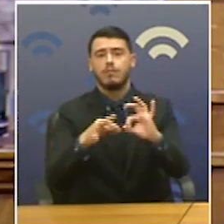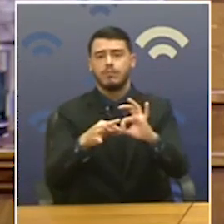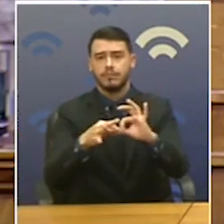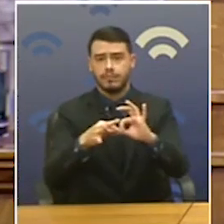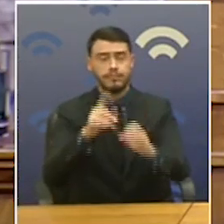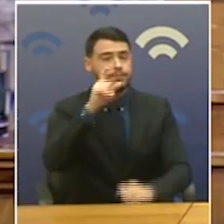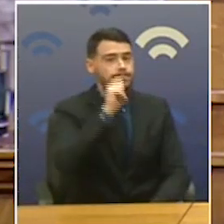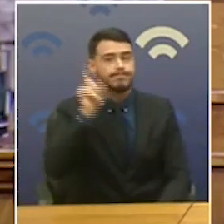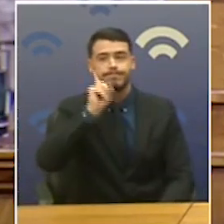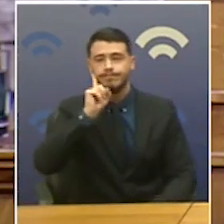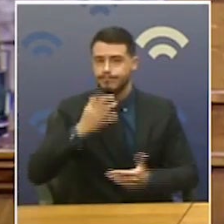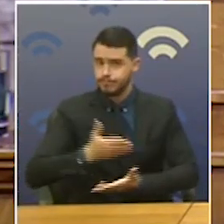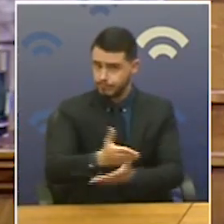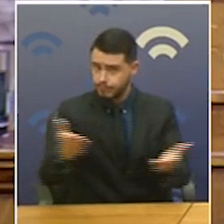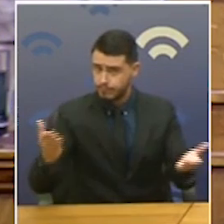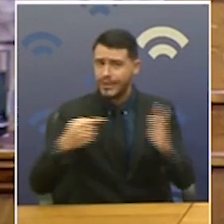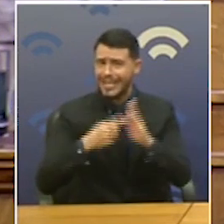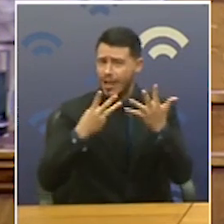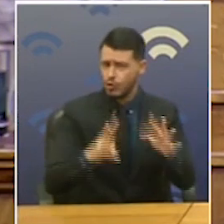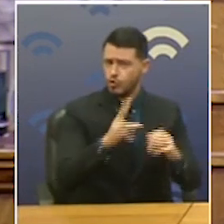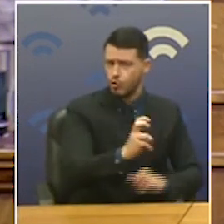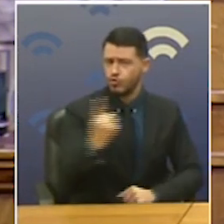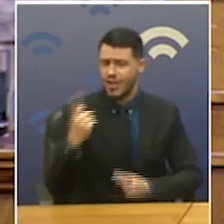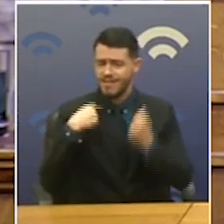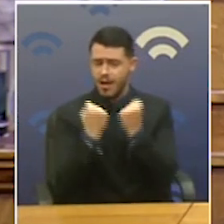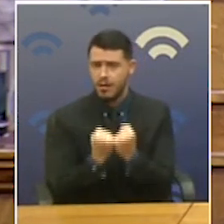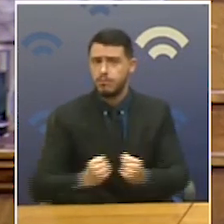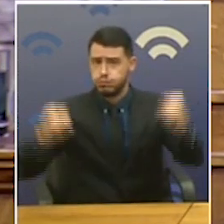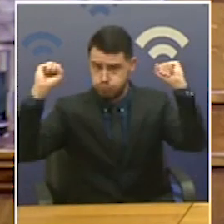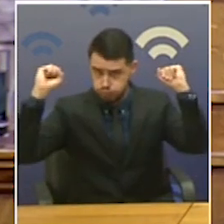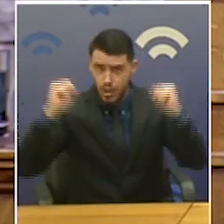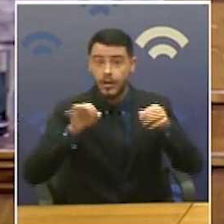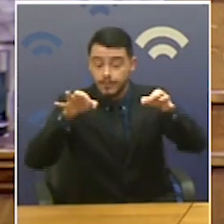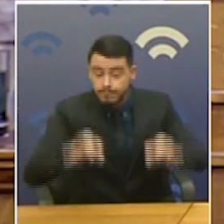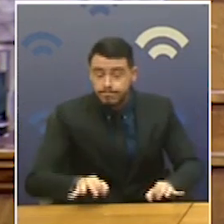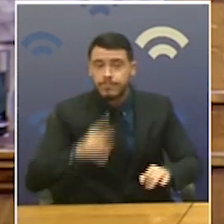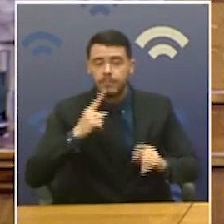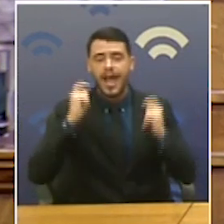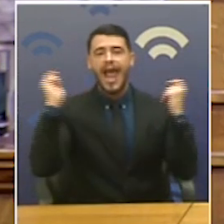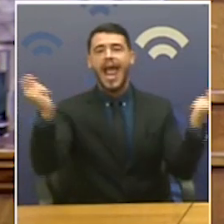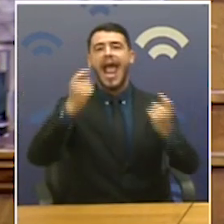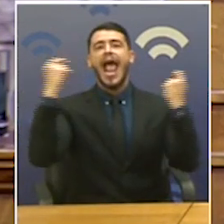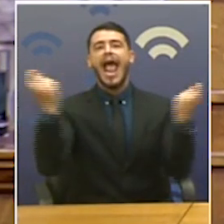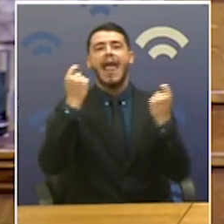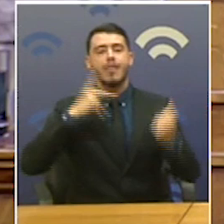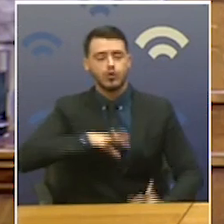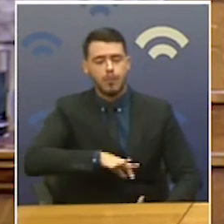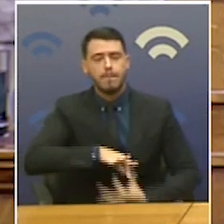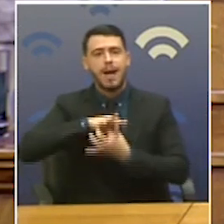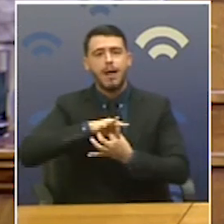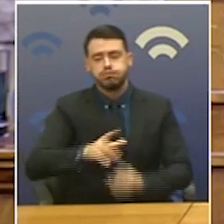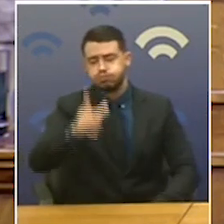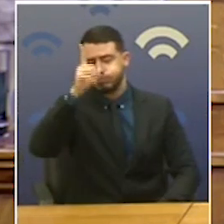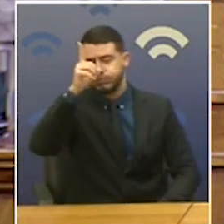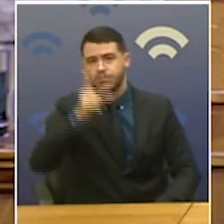ξεσηκωμός του 21 υπήρξε κήτη αναγέννησης του εθνικού κορμού. Το είπε και ο πρόεδρος της Βουλής. Ρουμελιώτες,